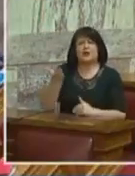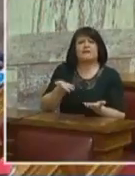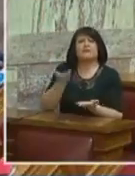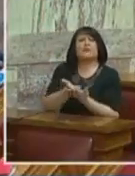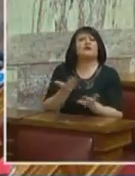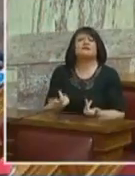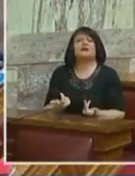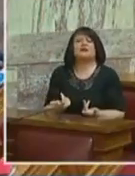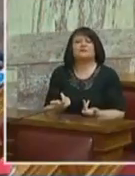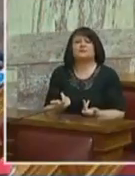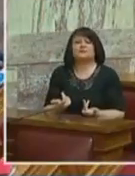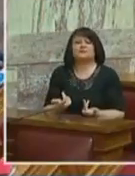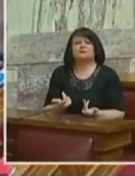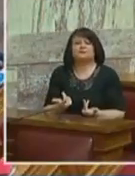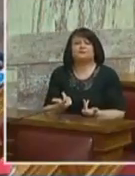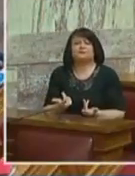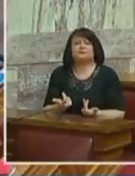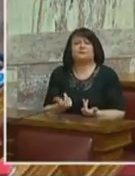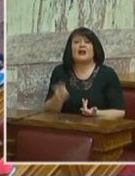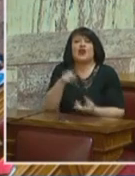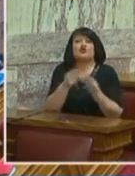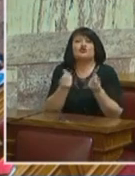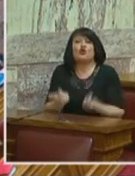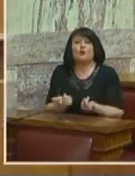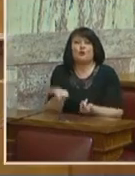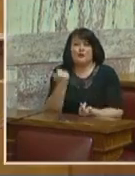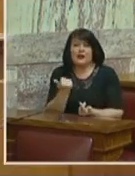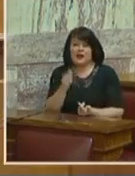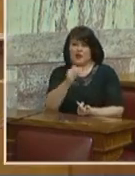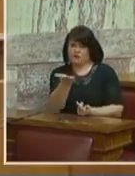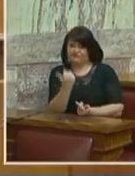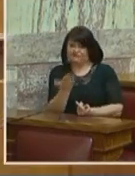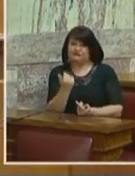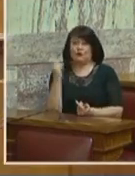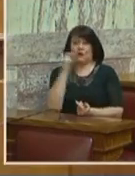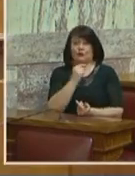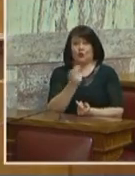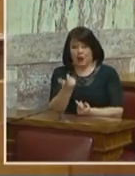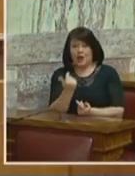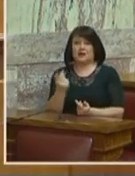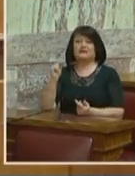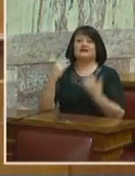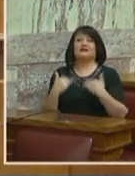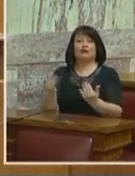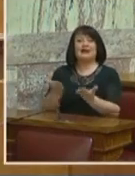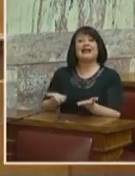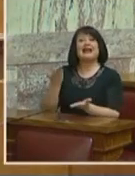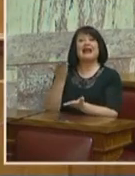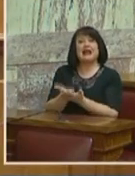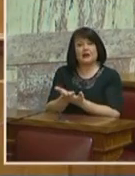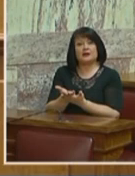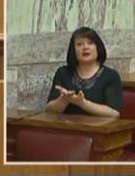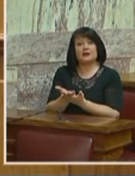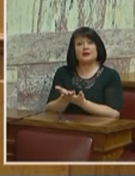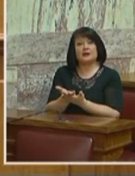Επειδή λοιπόν δεν έχω άλλο τρόπο να φέρω τον κύριο Τσίπρα στη Βουλή, καταθέτω αίτημα